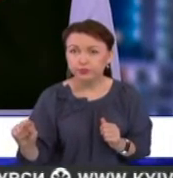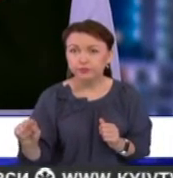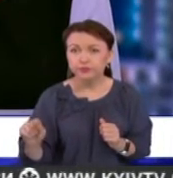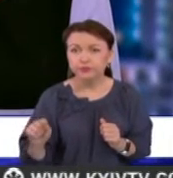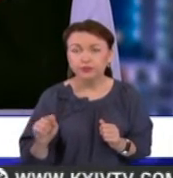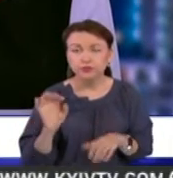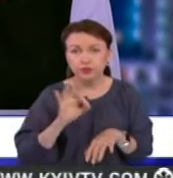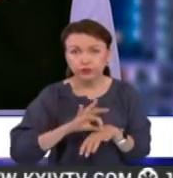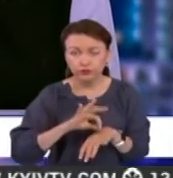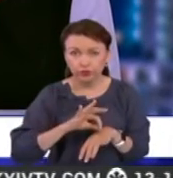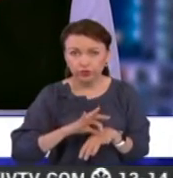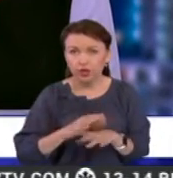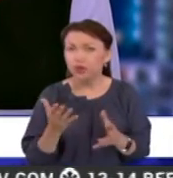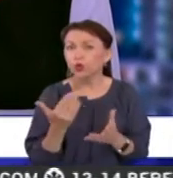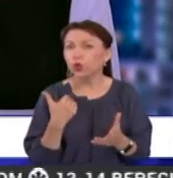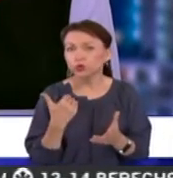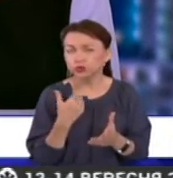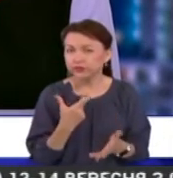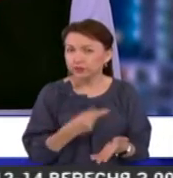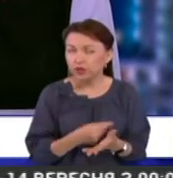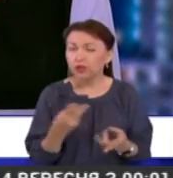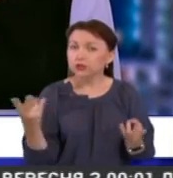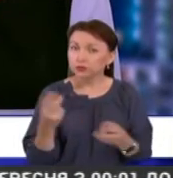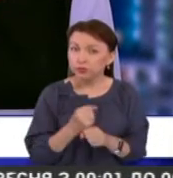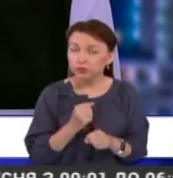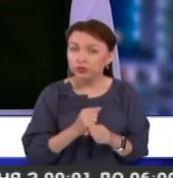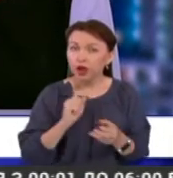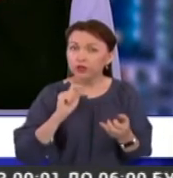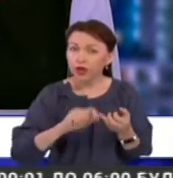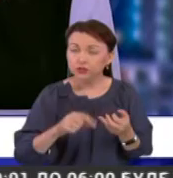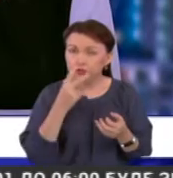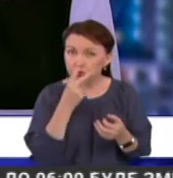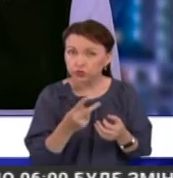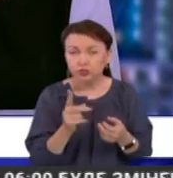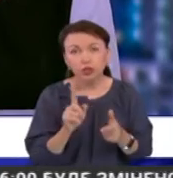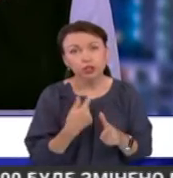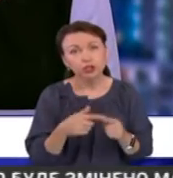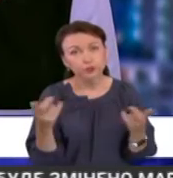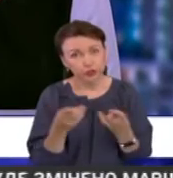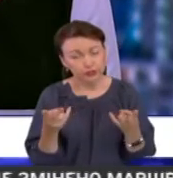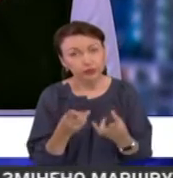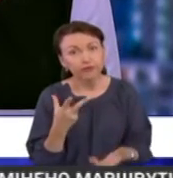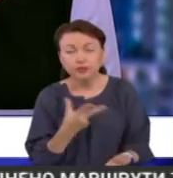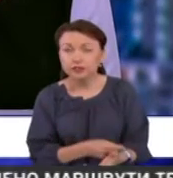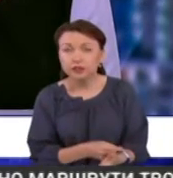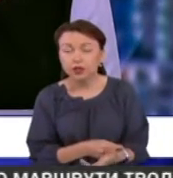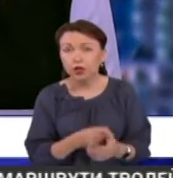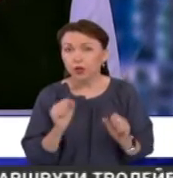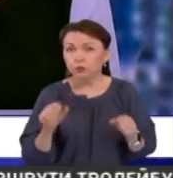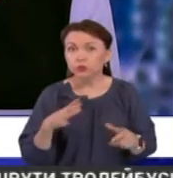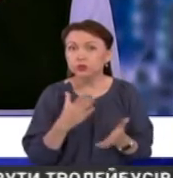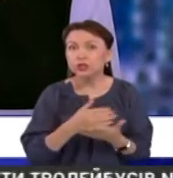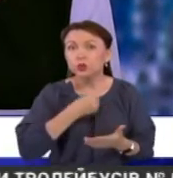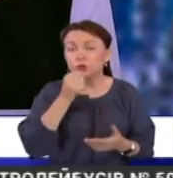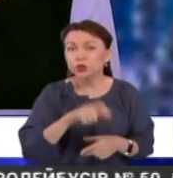кожному захворюванню, від якого хочу вакцинуватися, треба робити аналізи і бачити, чи потрібна та вакцина. Тому що може, є дорослі